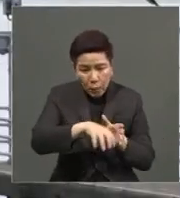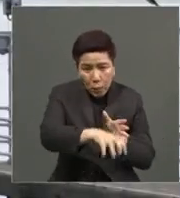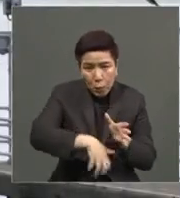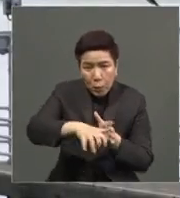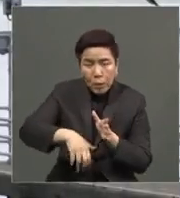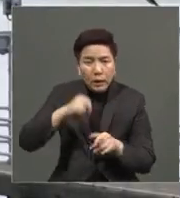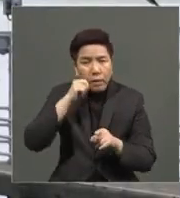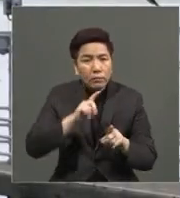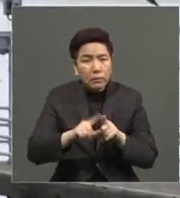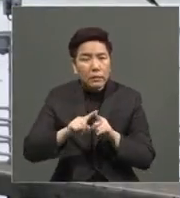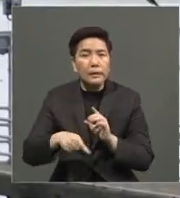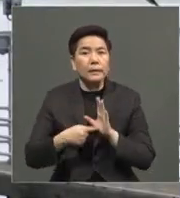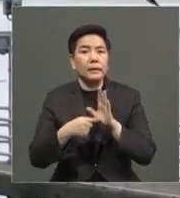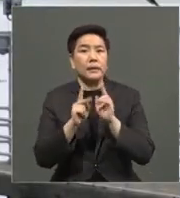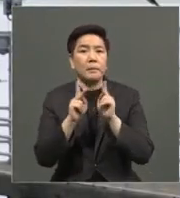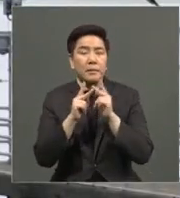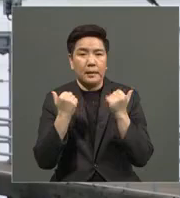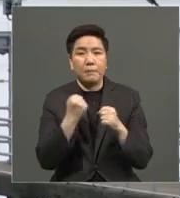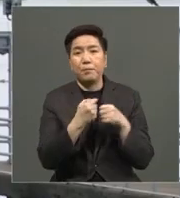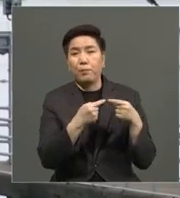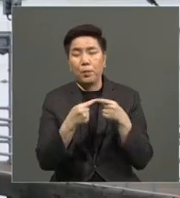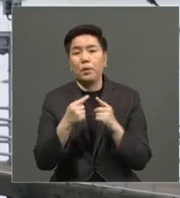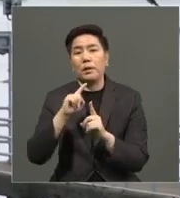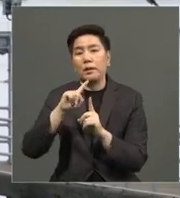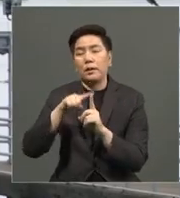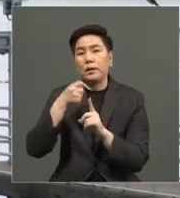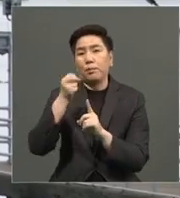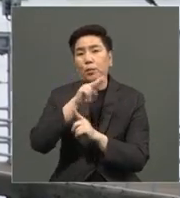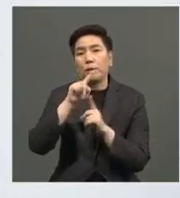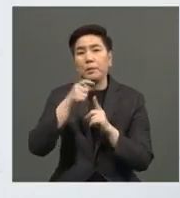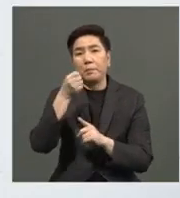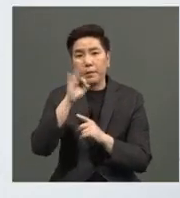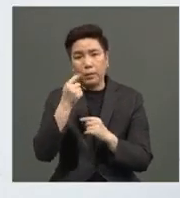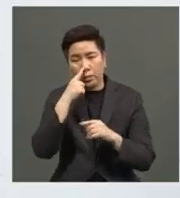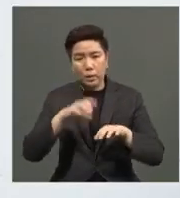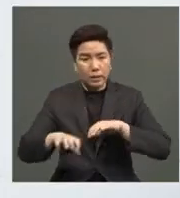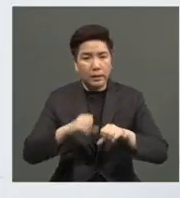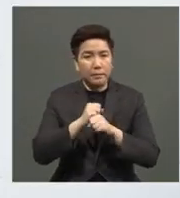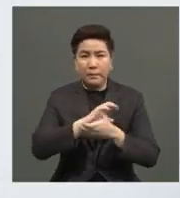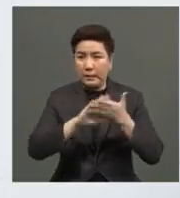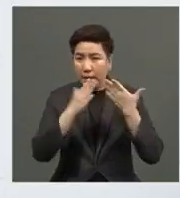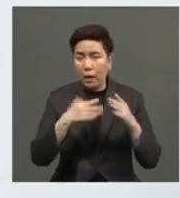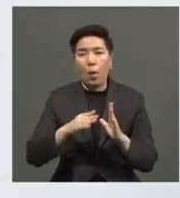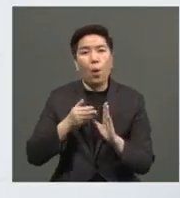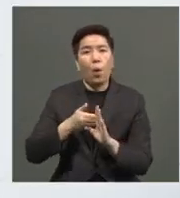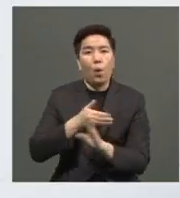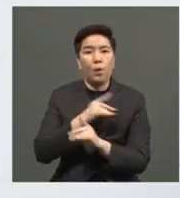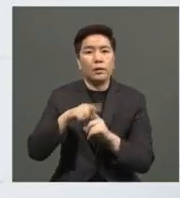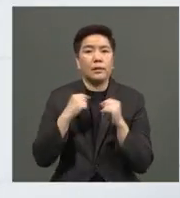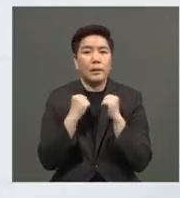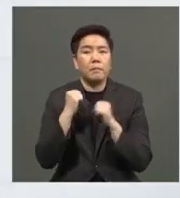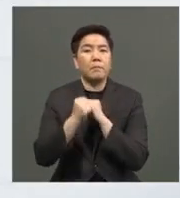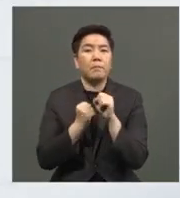ร่องน้ำเพื่อนำเสนอคณะกรรมการชุดใหญ่อีกครั้งครับในวันที่ 19ธันวาคมนี้เพื่อเร่งดำเนินการให้เสร็จก่อนจะถึงฤดูน้ำหลักในปี